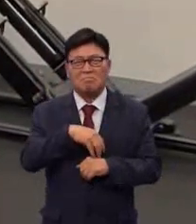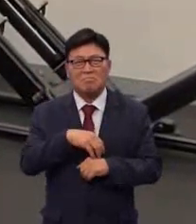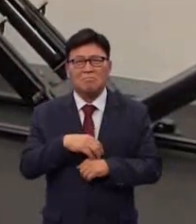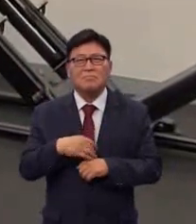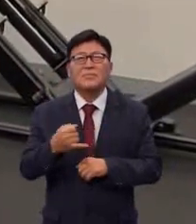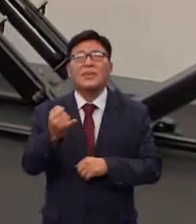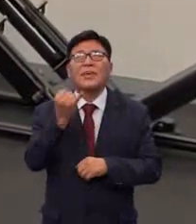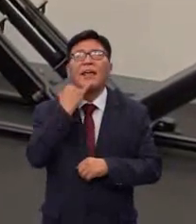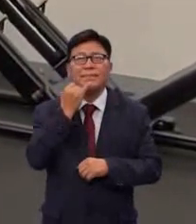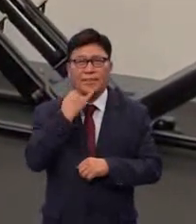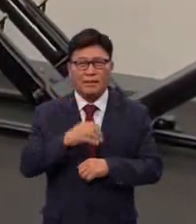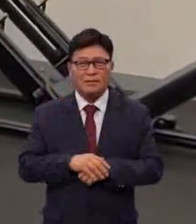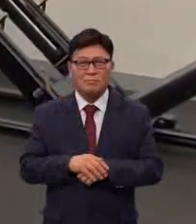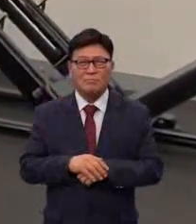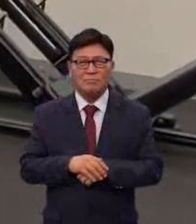마!